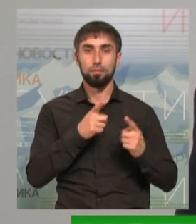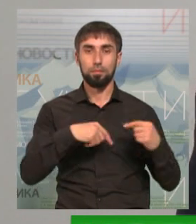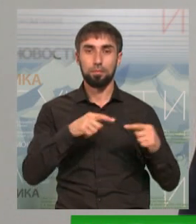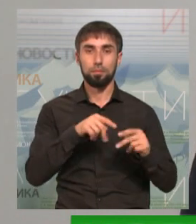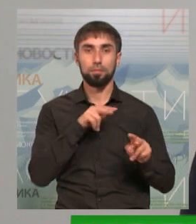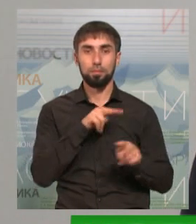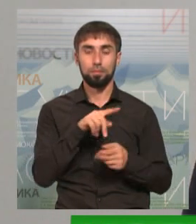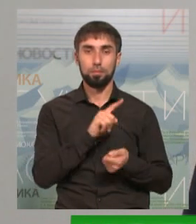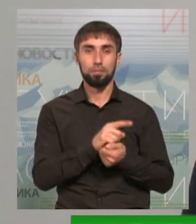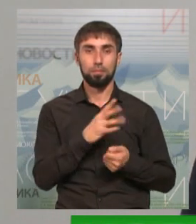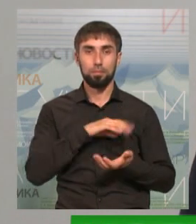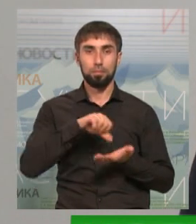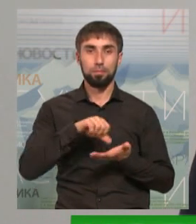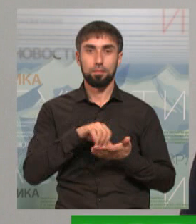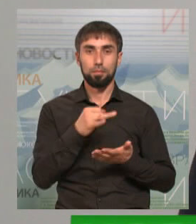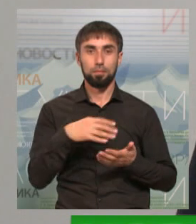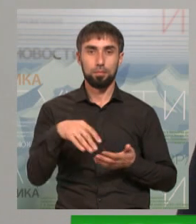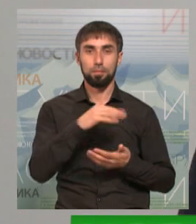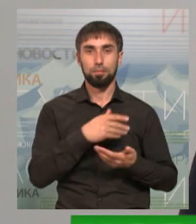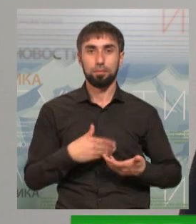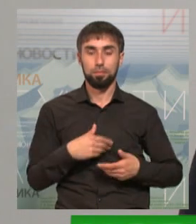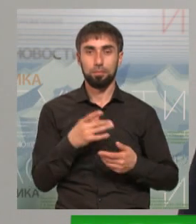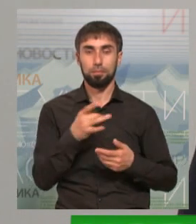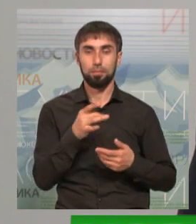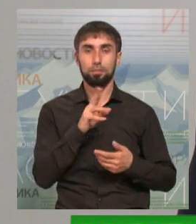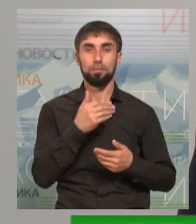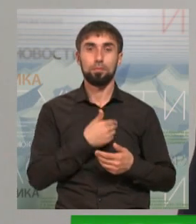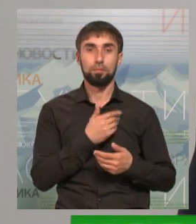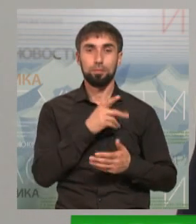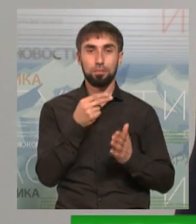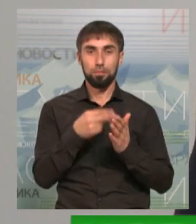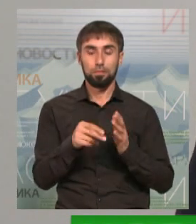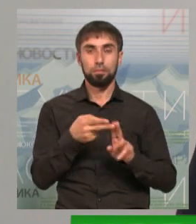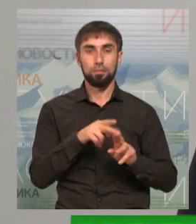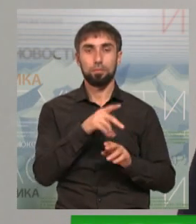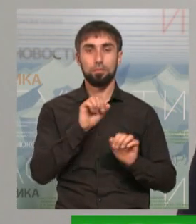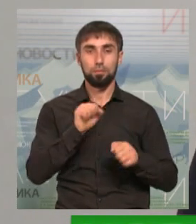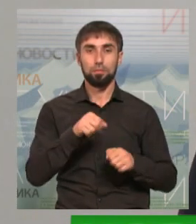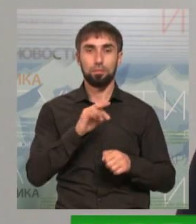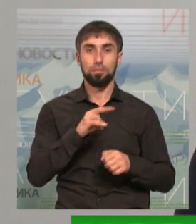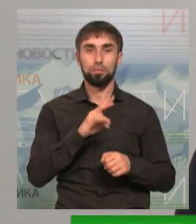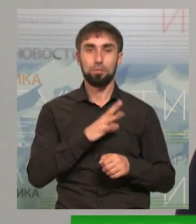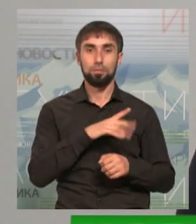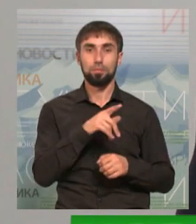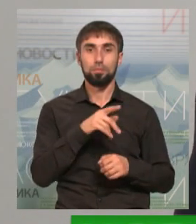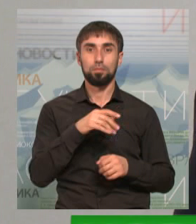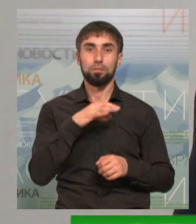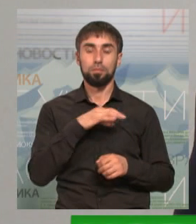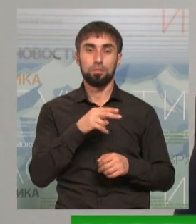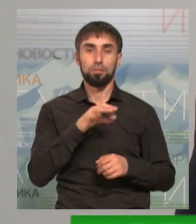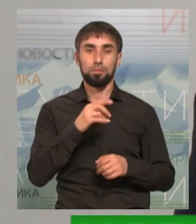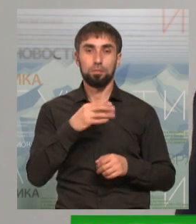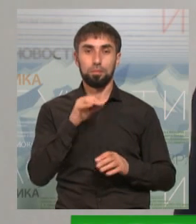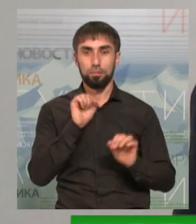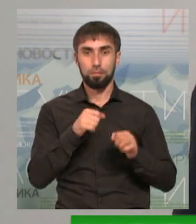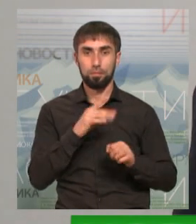наших общественников и вообще жителей республики. Любое заинтересованное лицо должно быть, для них это все должно быть доступно.